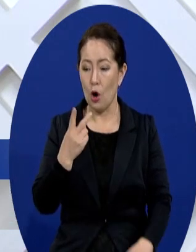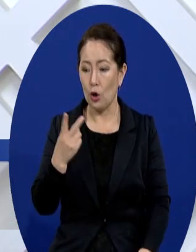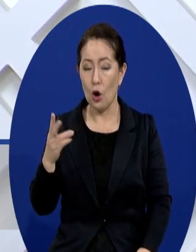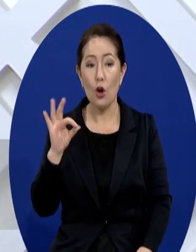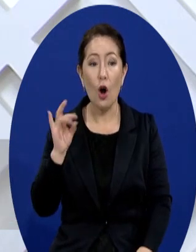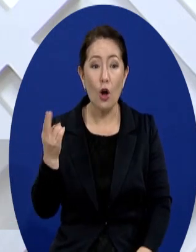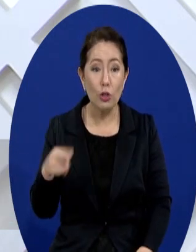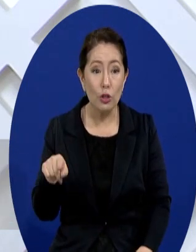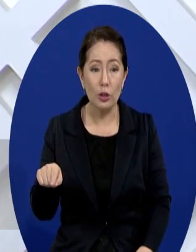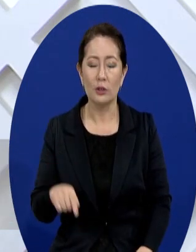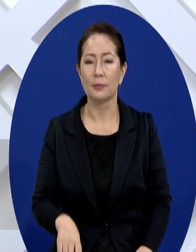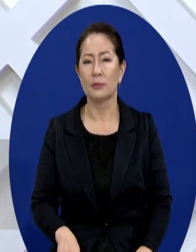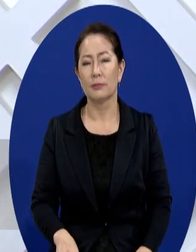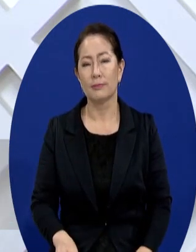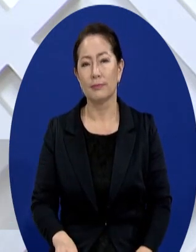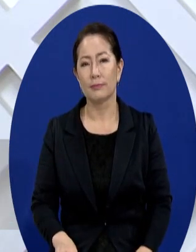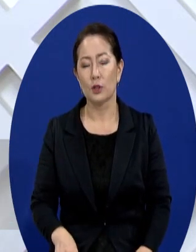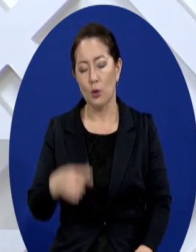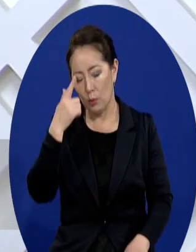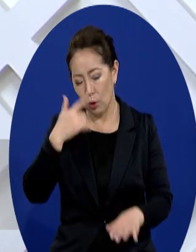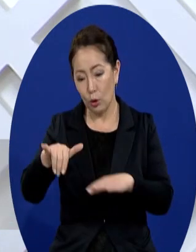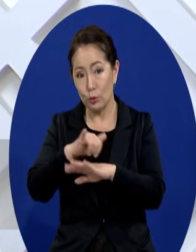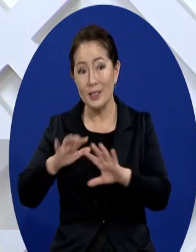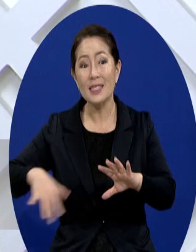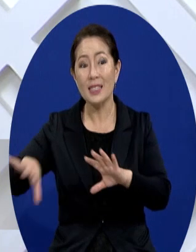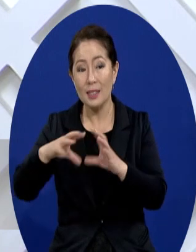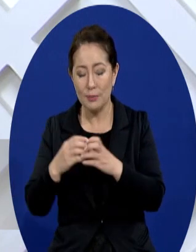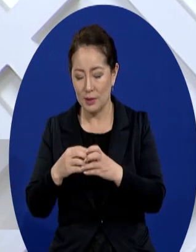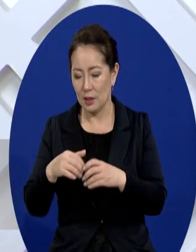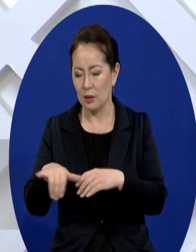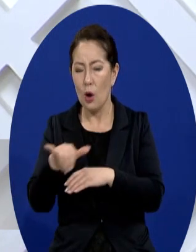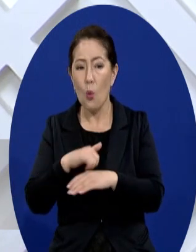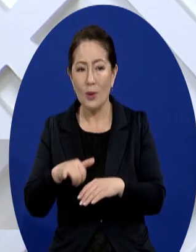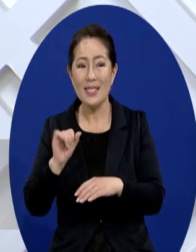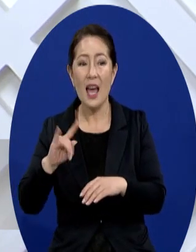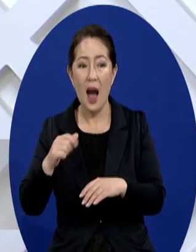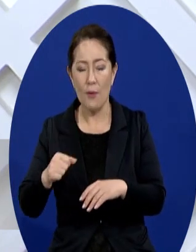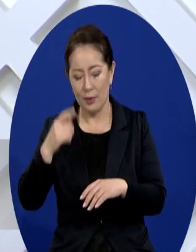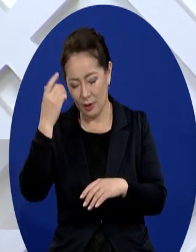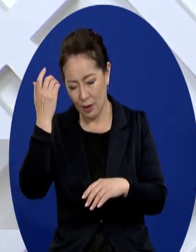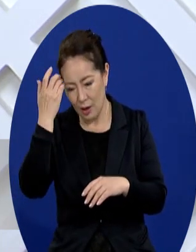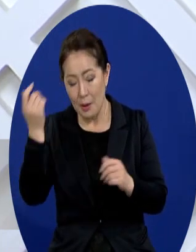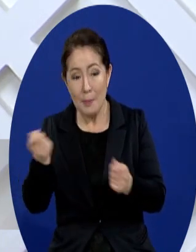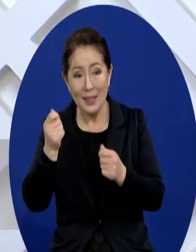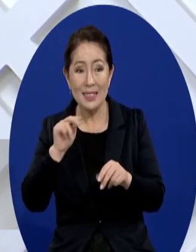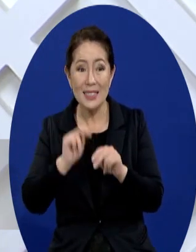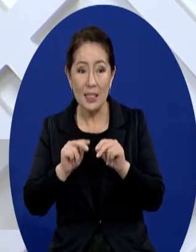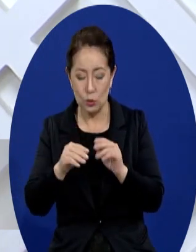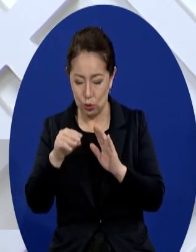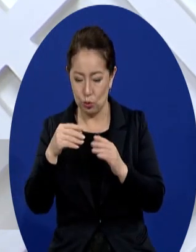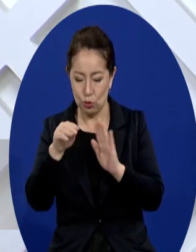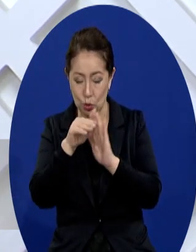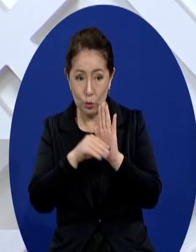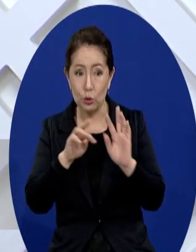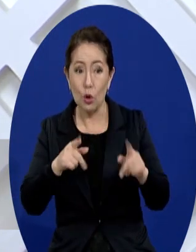2022 онд одоо Монгол улсын хэмжээнд улсын аварга малчин шалгаруулах журамд бол өөрчлөлт орж